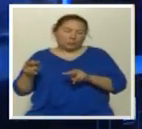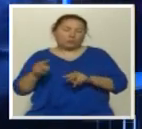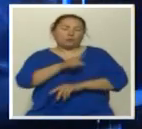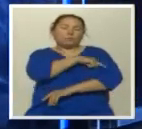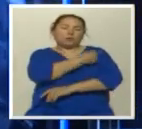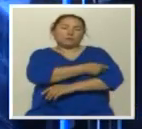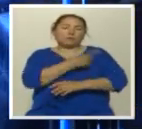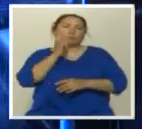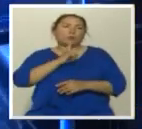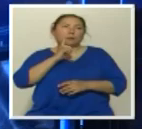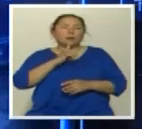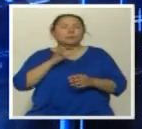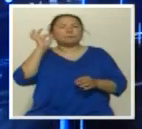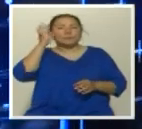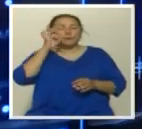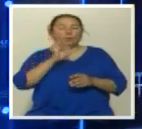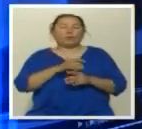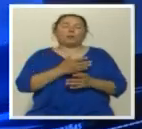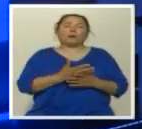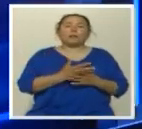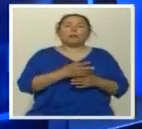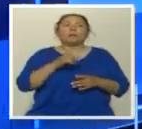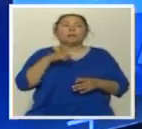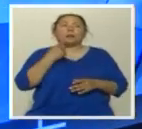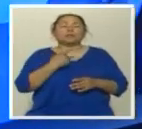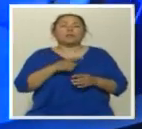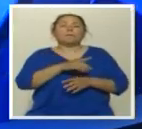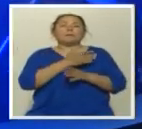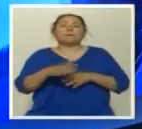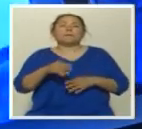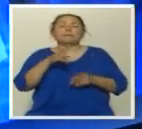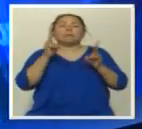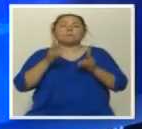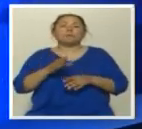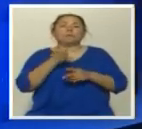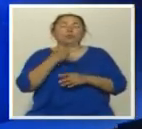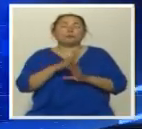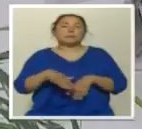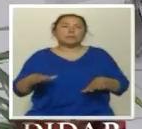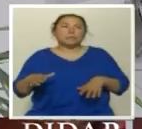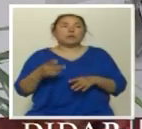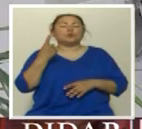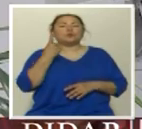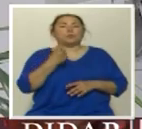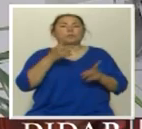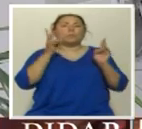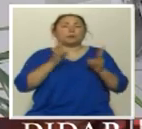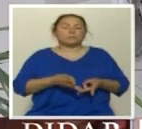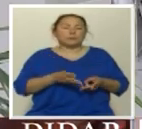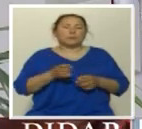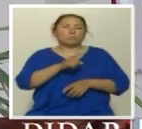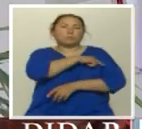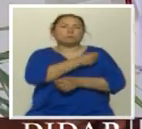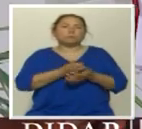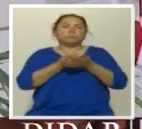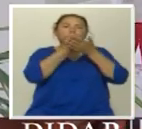том числе и психологов. Сейчас трое человек находятся в отделении травматологии, двое из них дети. Еще одного пострадавшего транспортировали